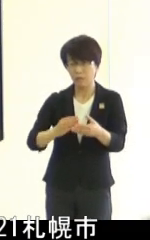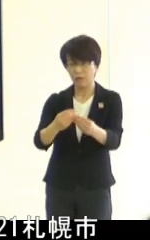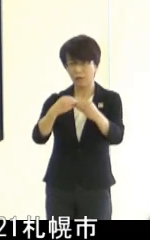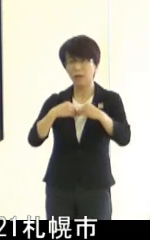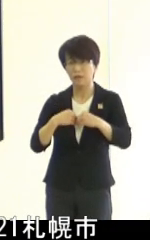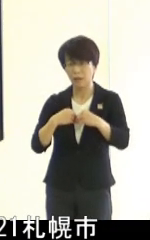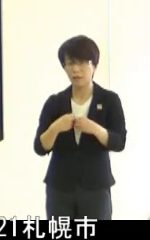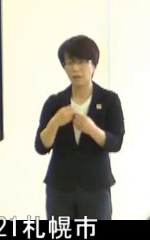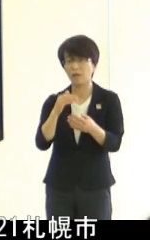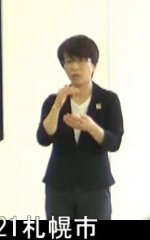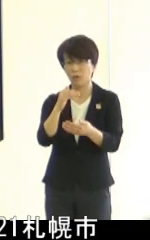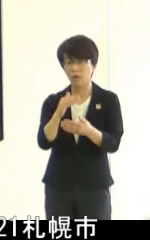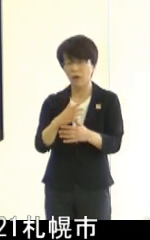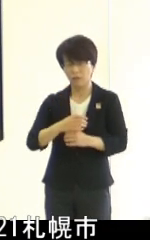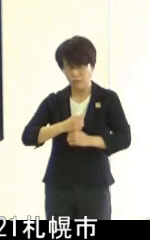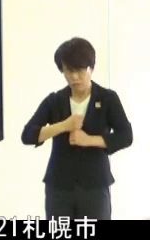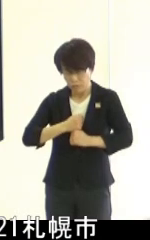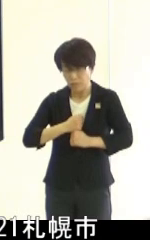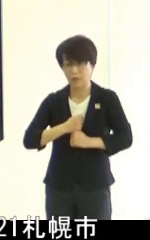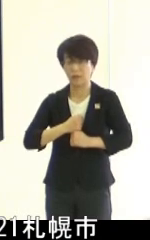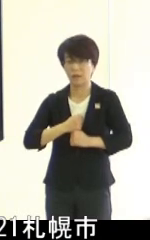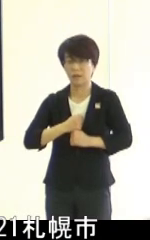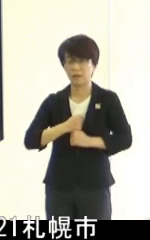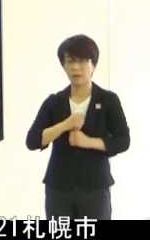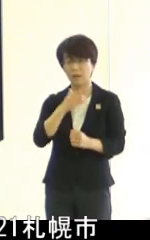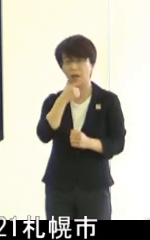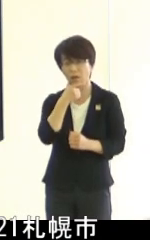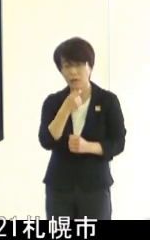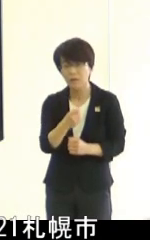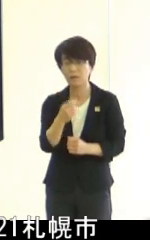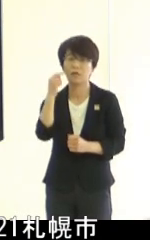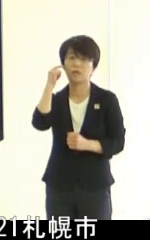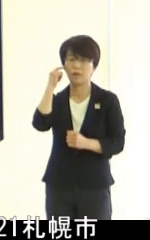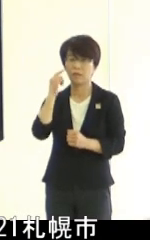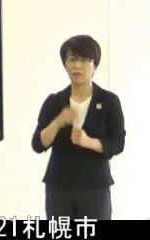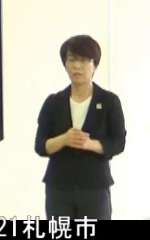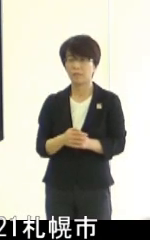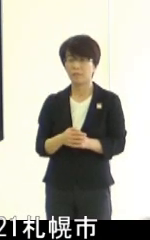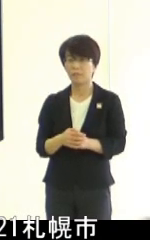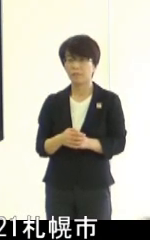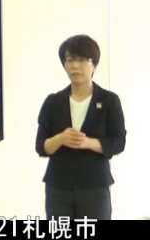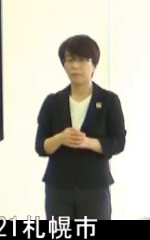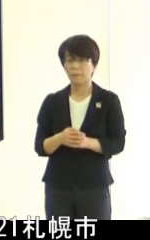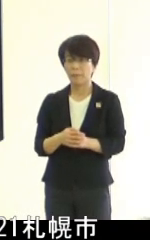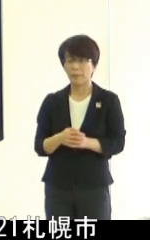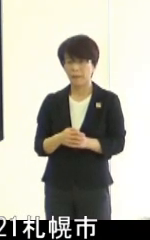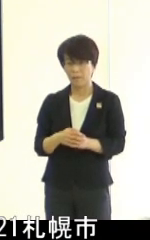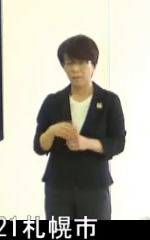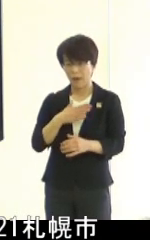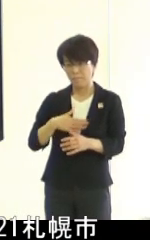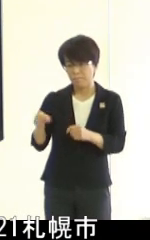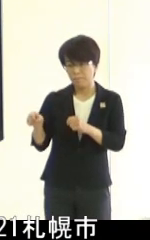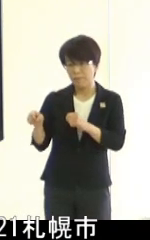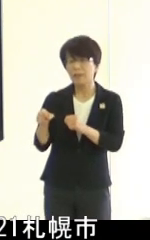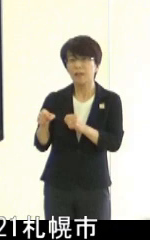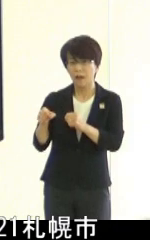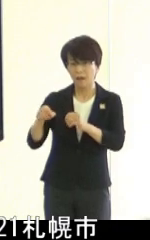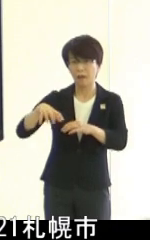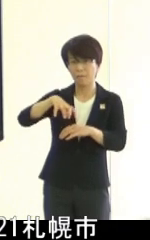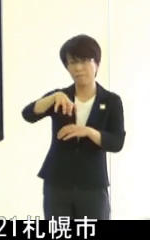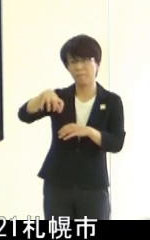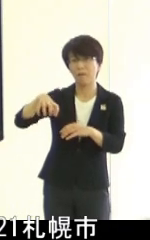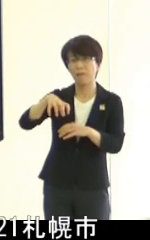いったことについても注意をしていただきたいというふうに思いますまあそういう意味では非常に身近なば場面で